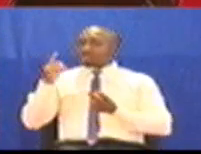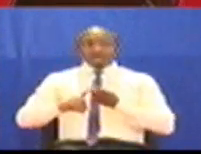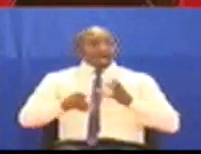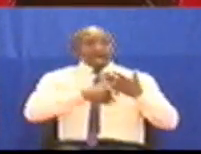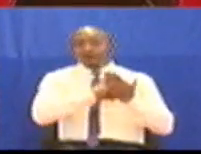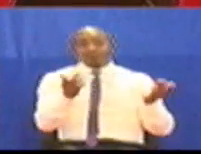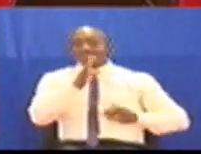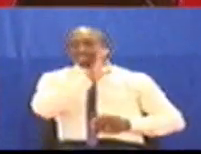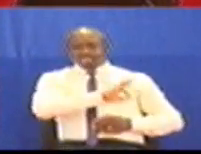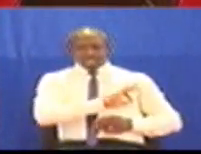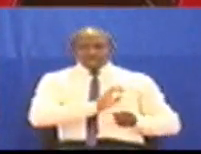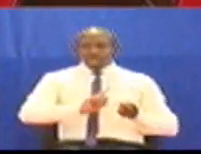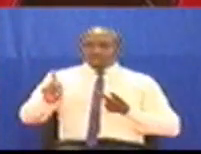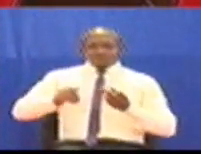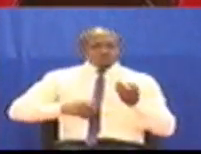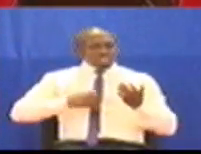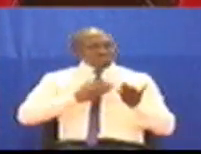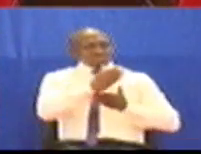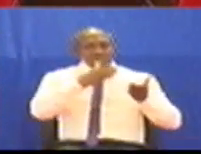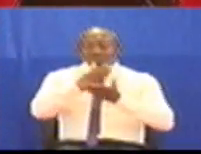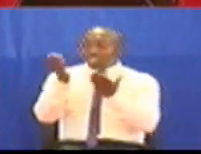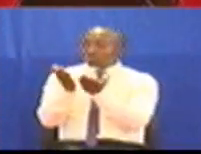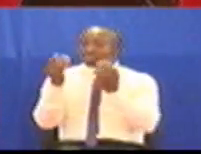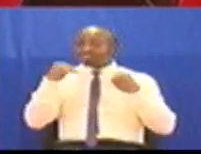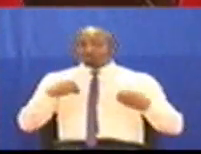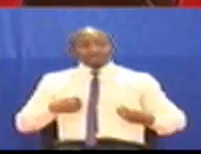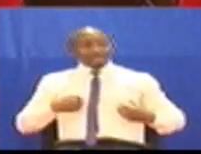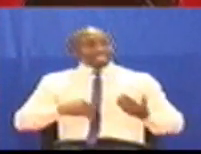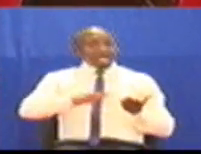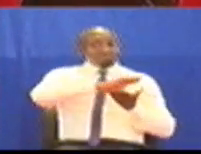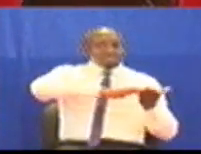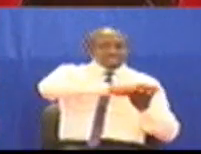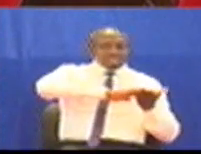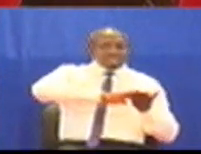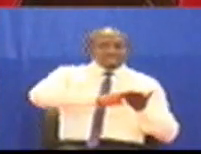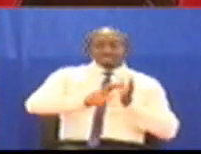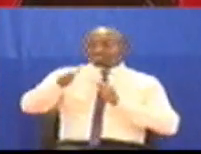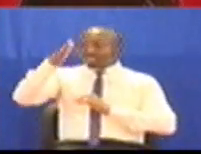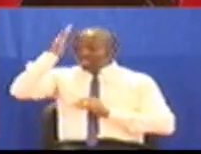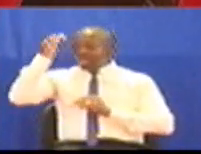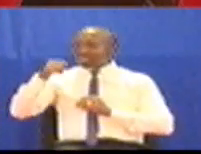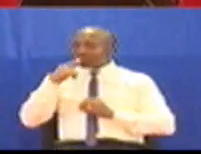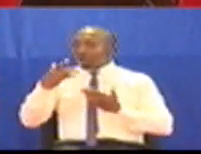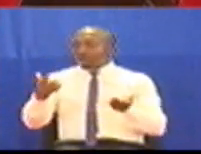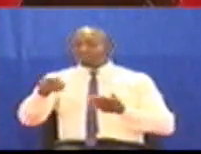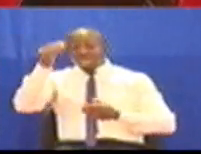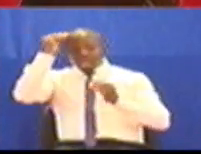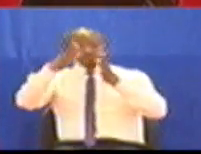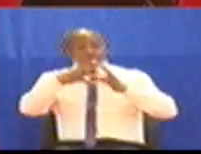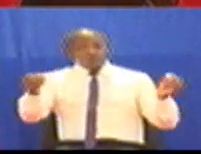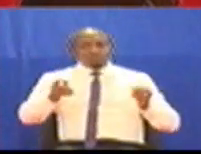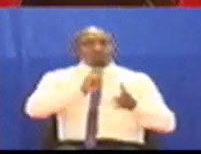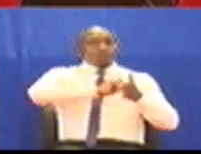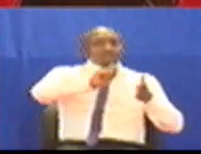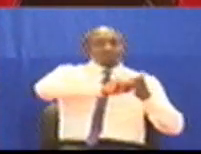hawana ajira. Na ukipitia shule za sekondari na msingi ambazo serikali inajinasibu kwamba tumeweka elimu bure, wanafunzi